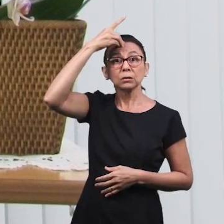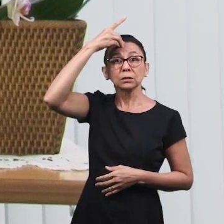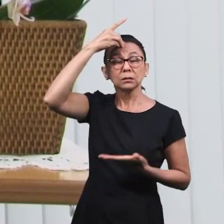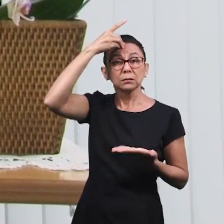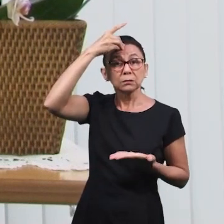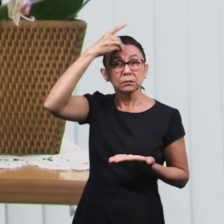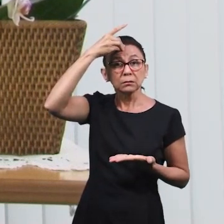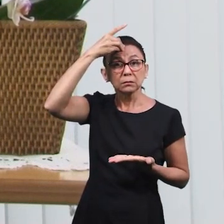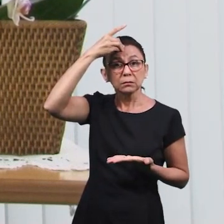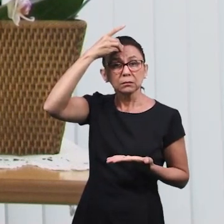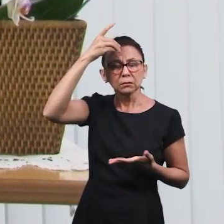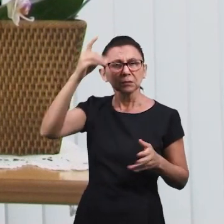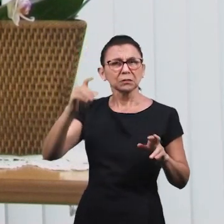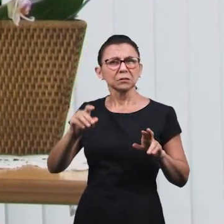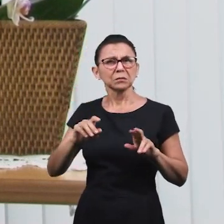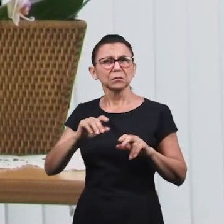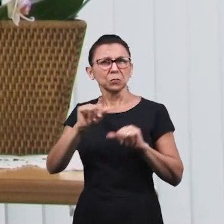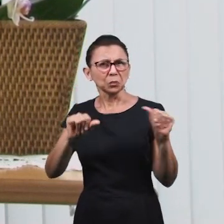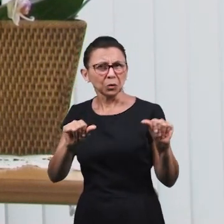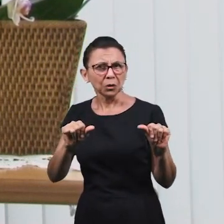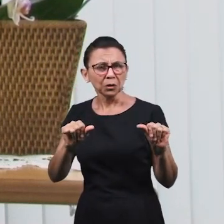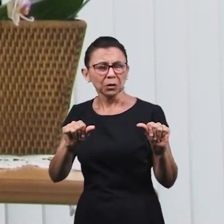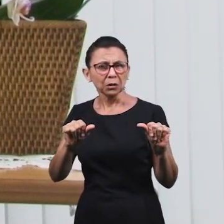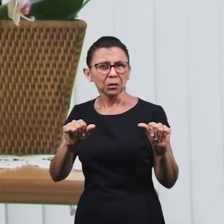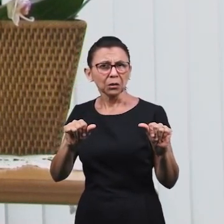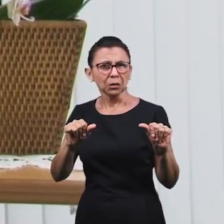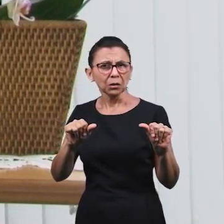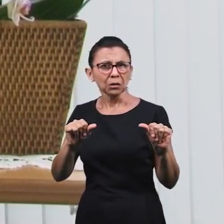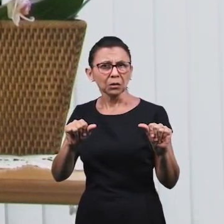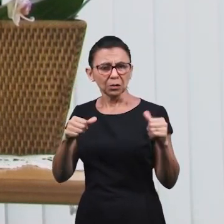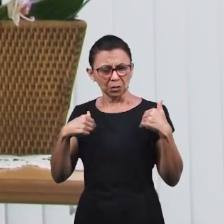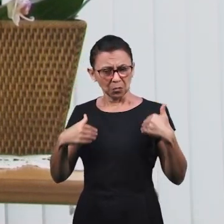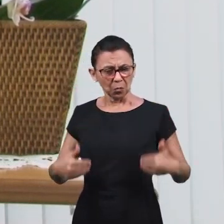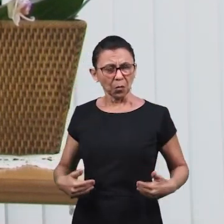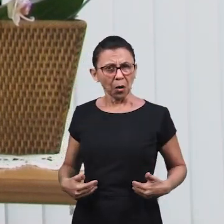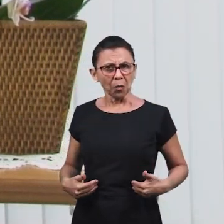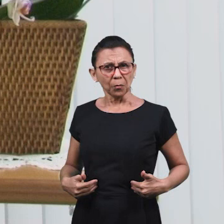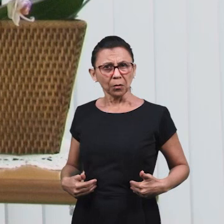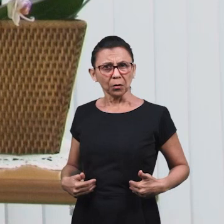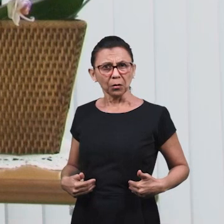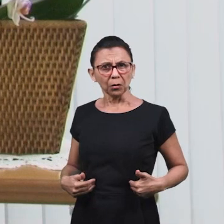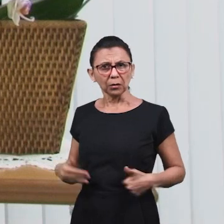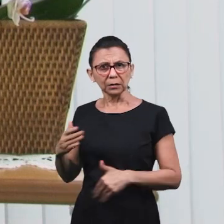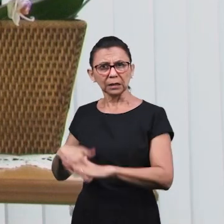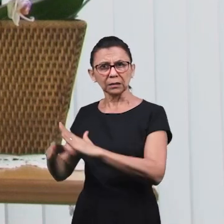Les dons, la compréhension du corps, du gouvernement.